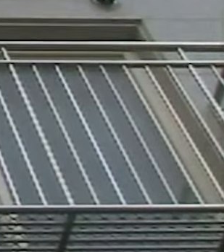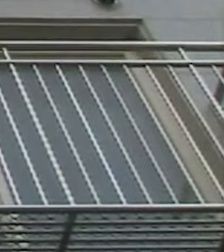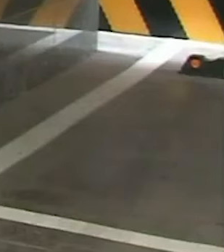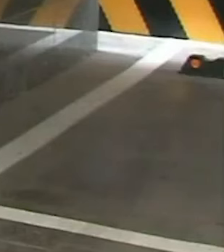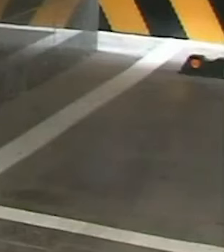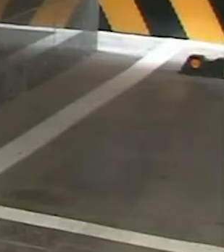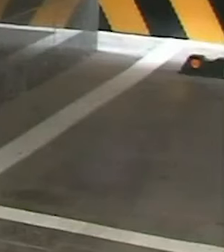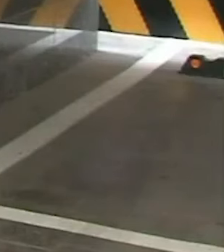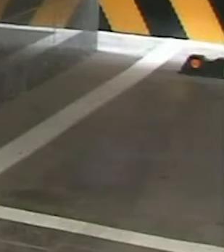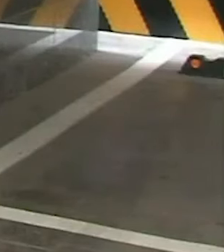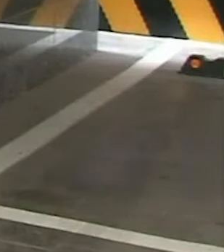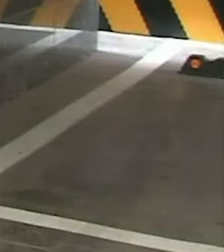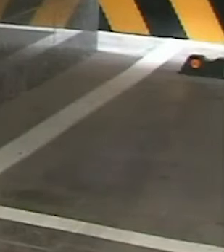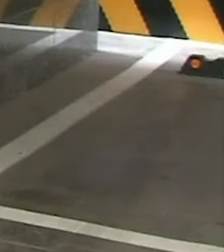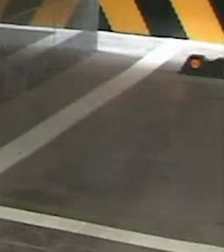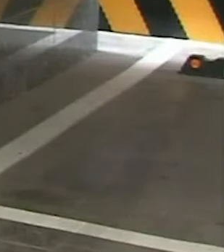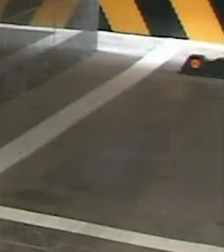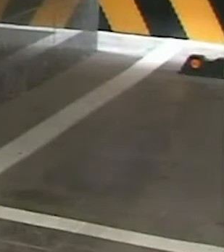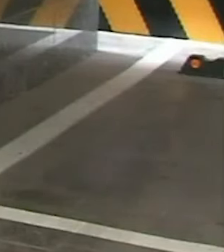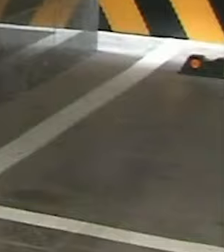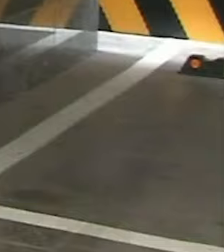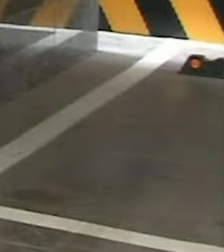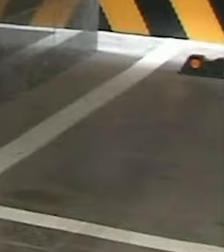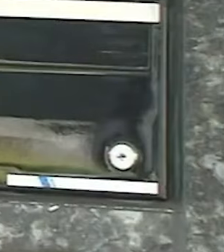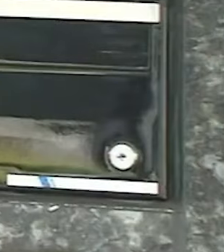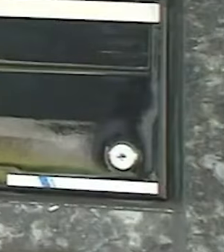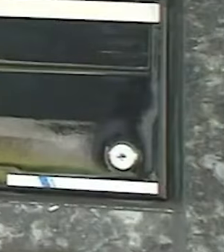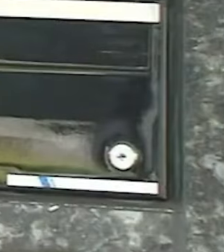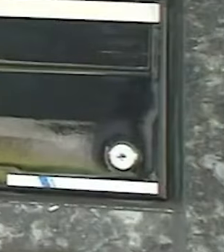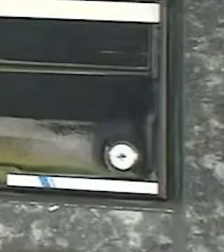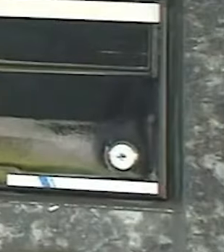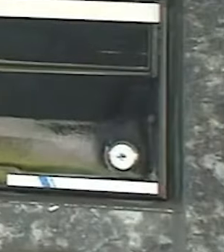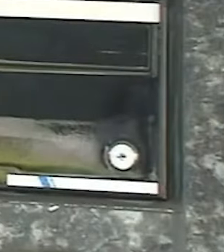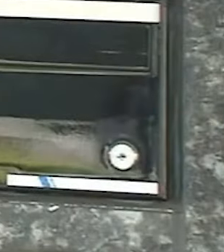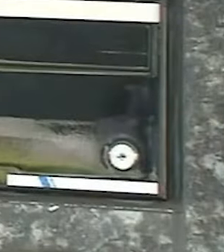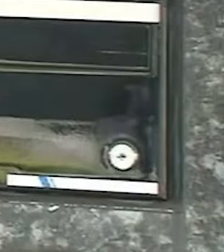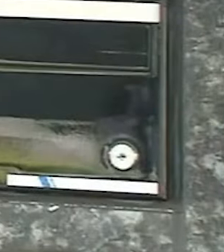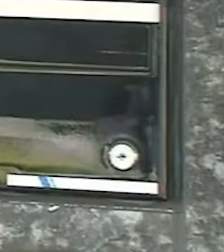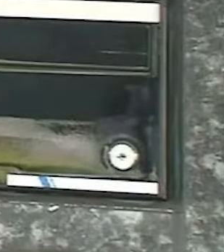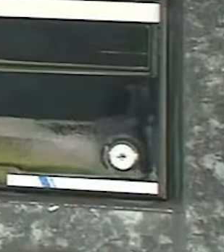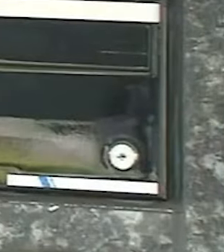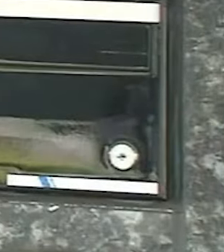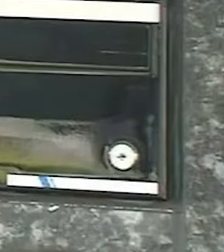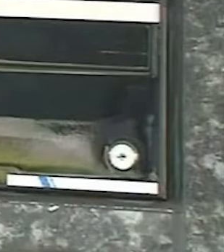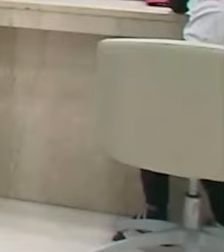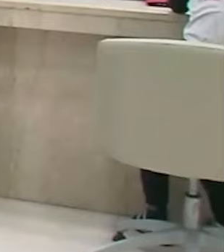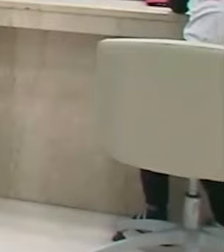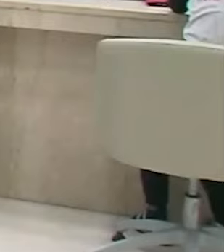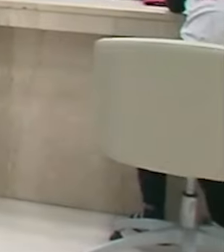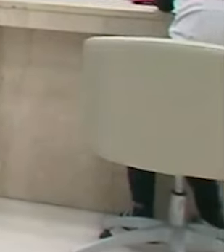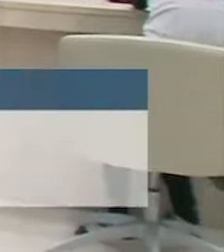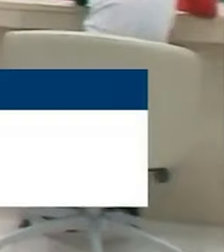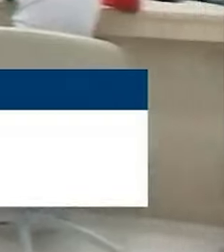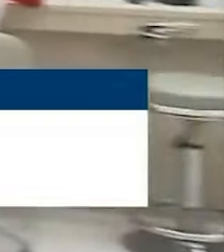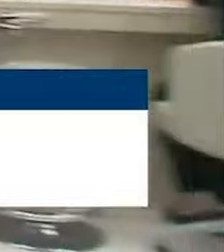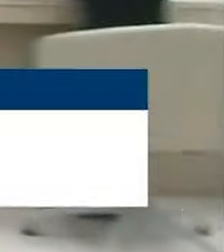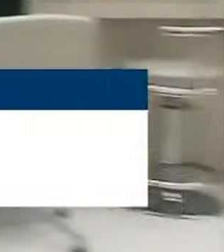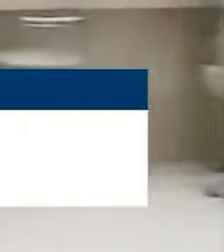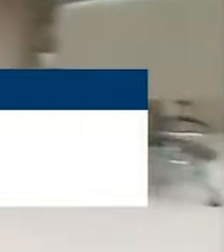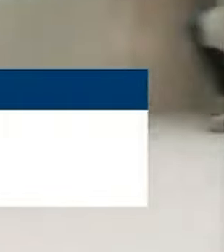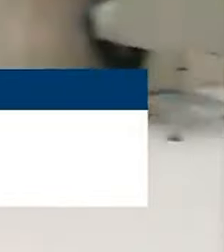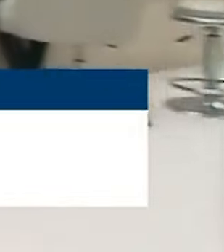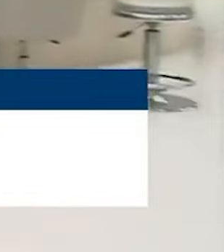전세 사기 여파로 올해 초까지 위축된 빌라 시장에 수요가 몰렸기 때문으로 분석됩니다. 전반적인 거래량이